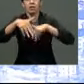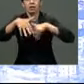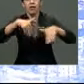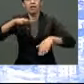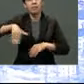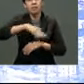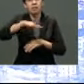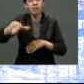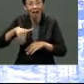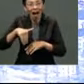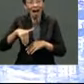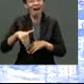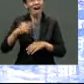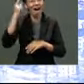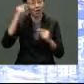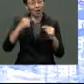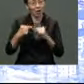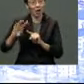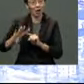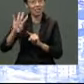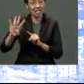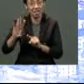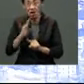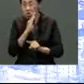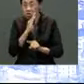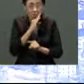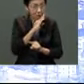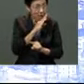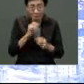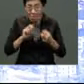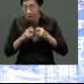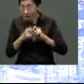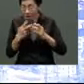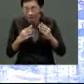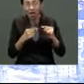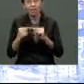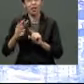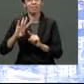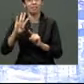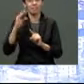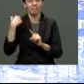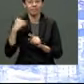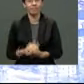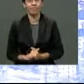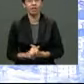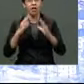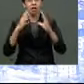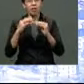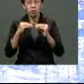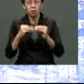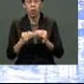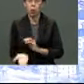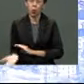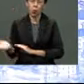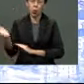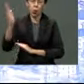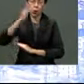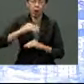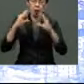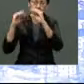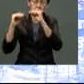าสู่มาตรการระยะที่4ถ้าหากไม่มีอะไรผิดพลาดไปกว่านี้มีการประชุมกันเป็นรายวันวันหนึ่งหลายประชุมเพื่อ